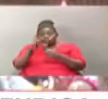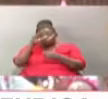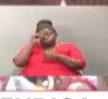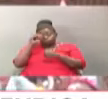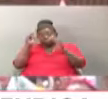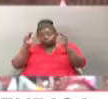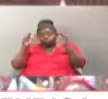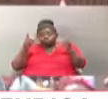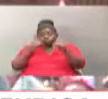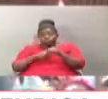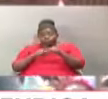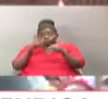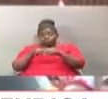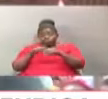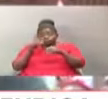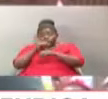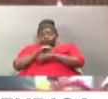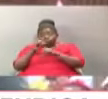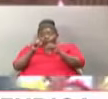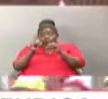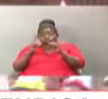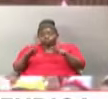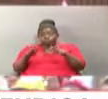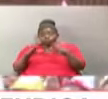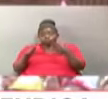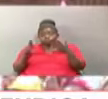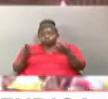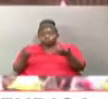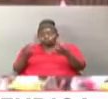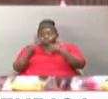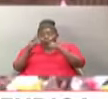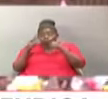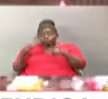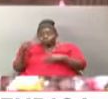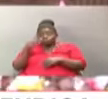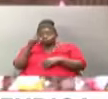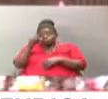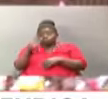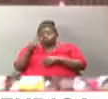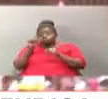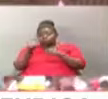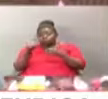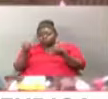nga tebasoma. Naye most of these gaps can be filled deliberately